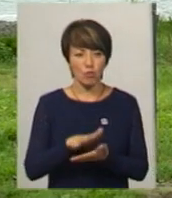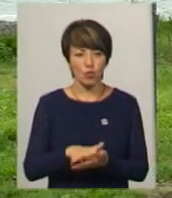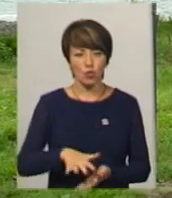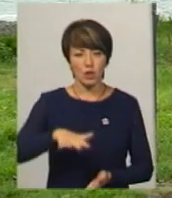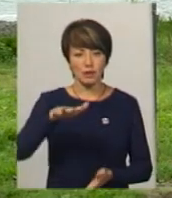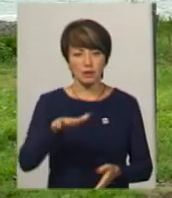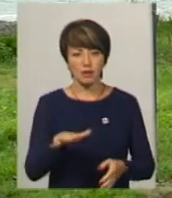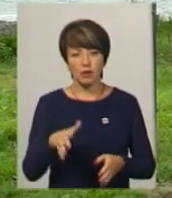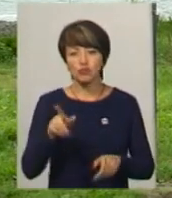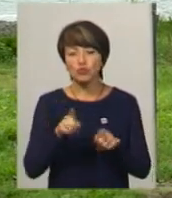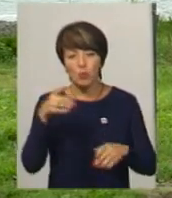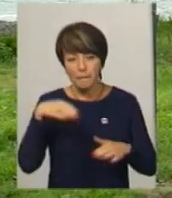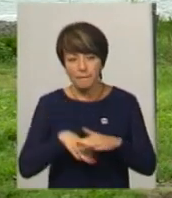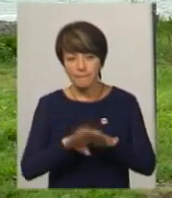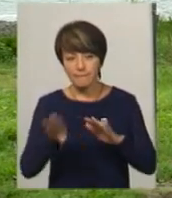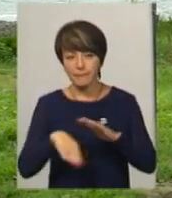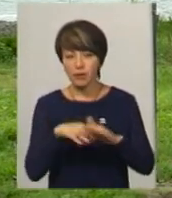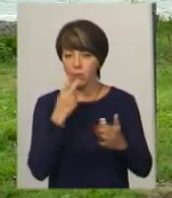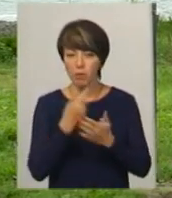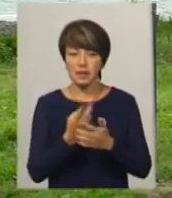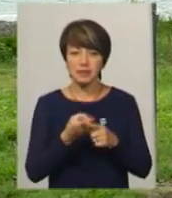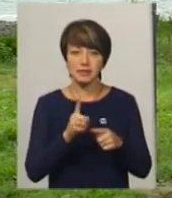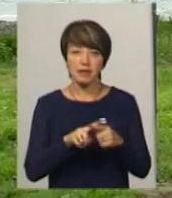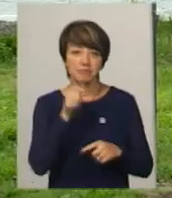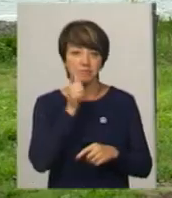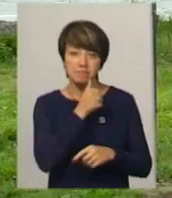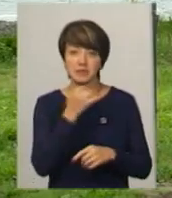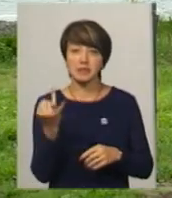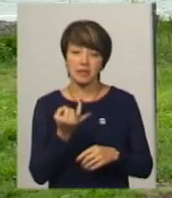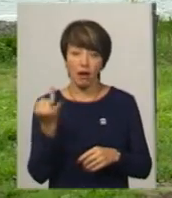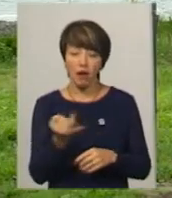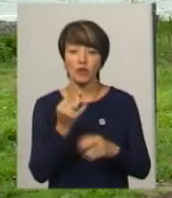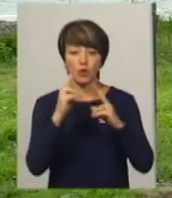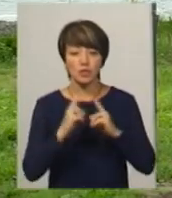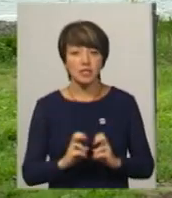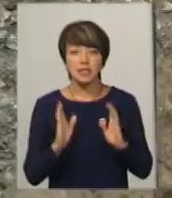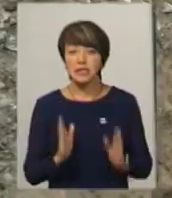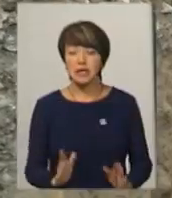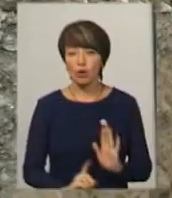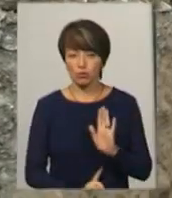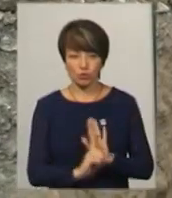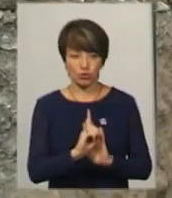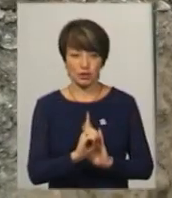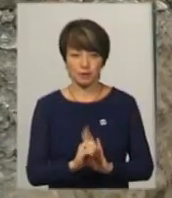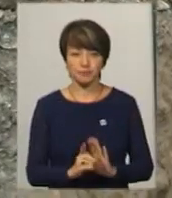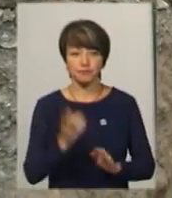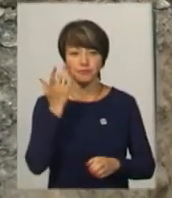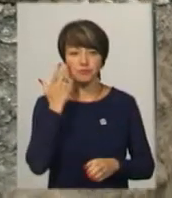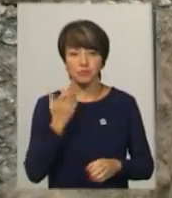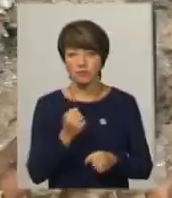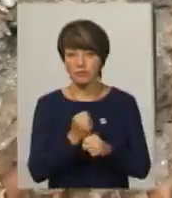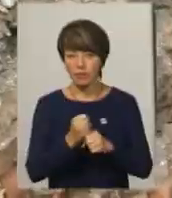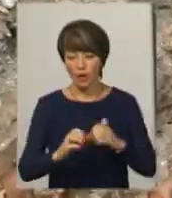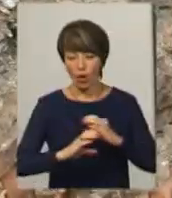наносами. І що під цими наносами ми побачимо, це інтрига, це цікаво. дослідження тільки розпочинаються. При прокладанні комунікацій